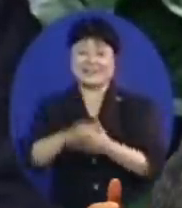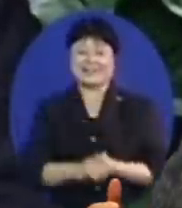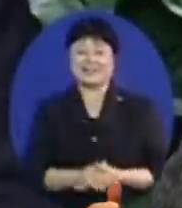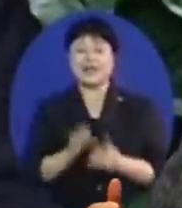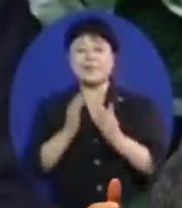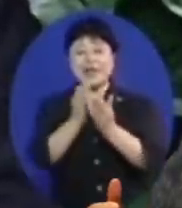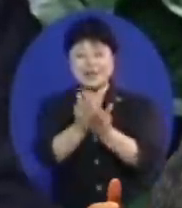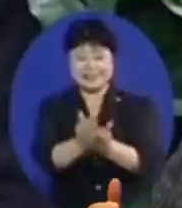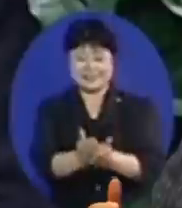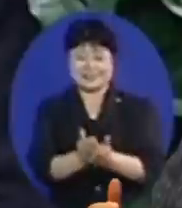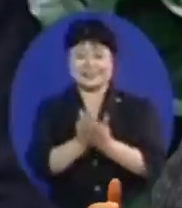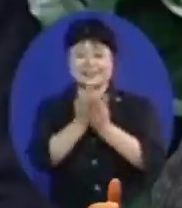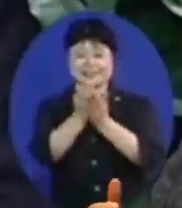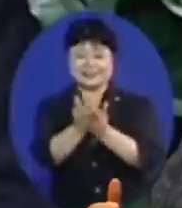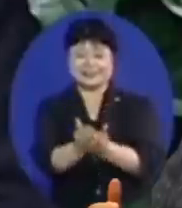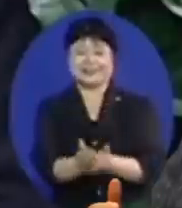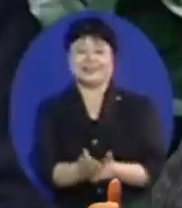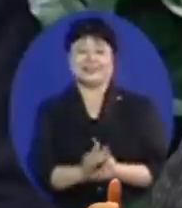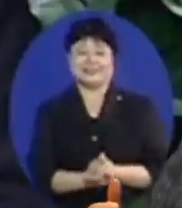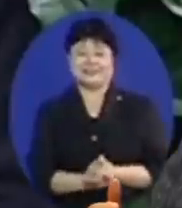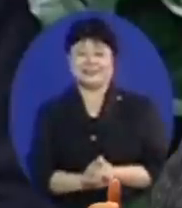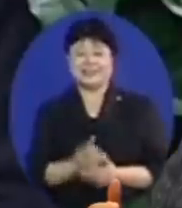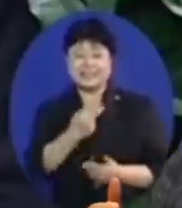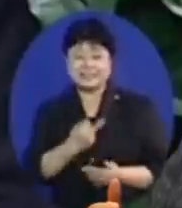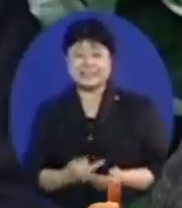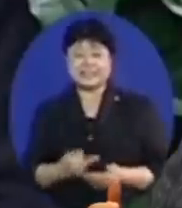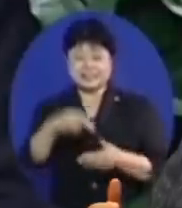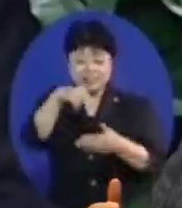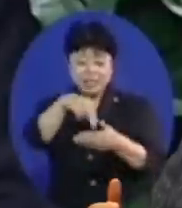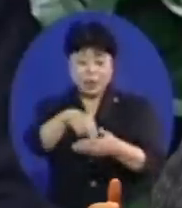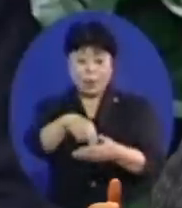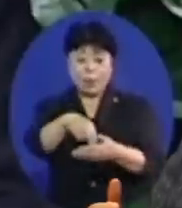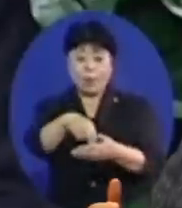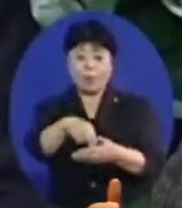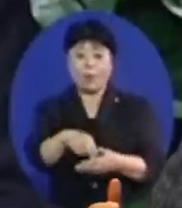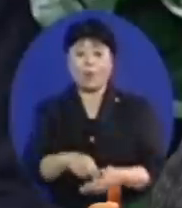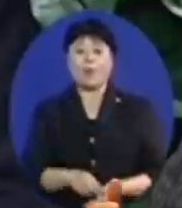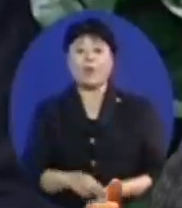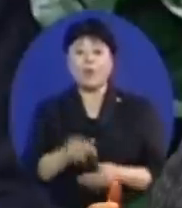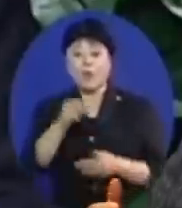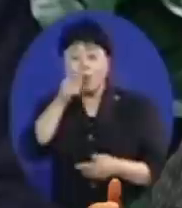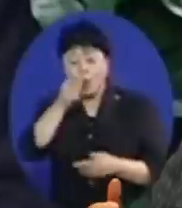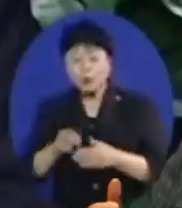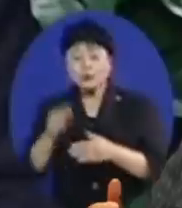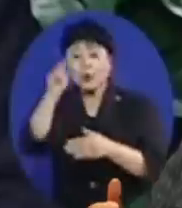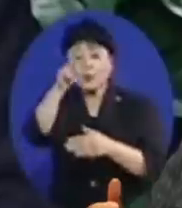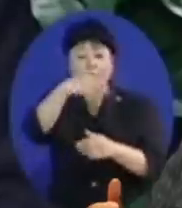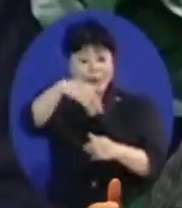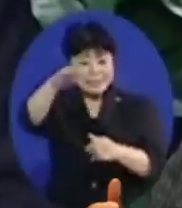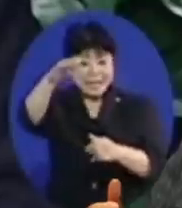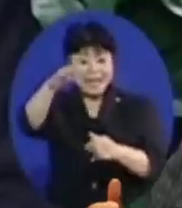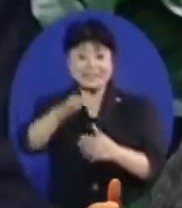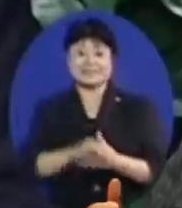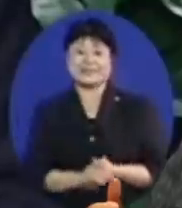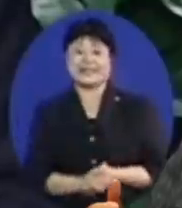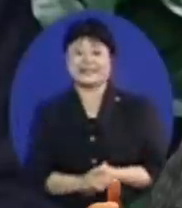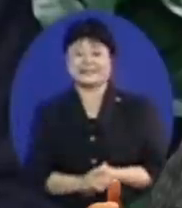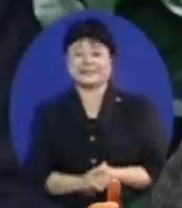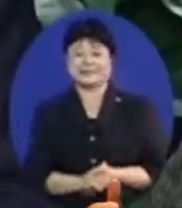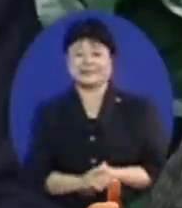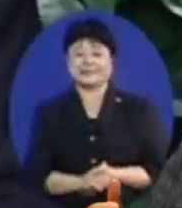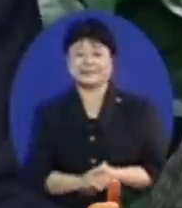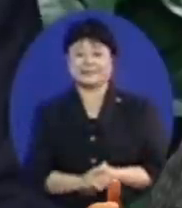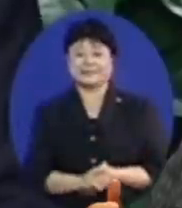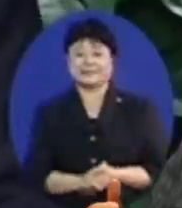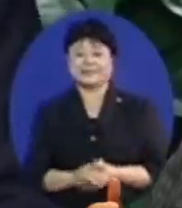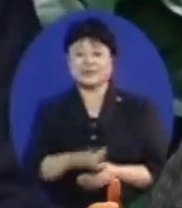배를 대령시켜서 제자들을 타게 하고 호수 저 건너편으로 가자 그렇게 말씀하셨습니다.